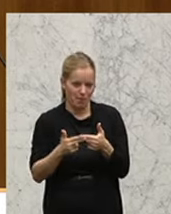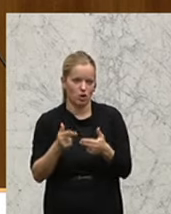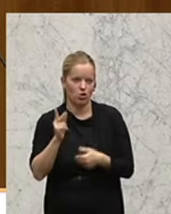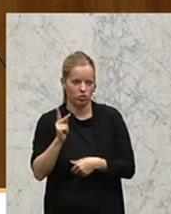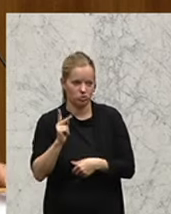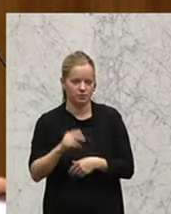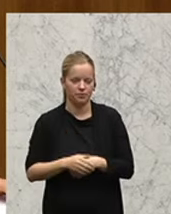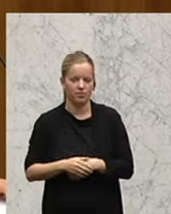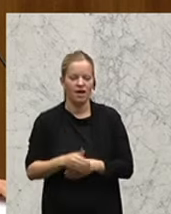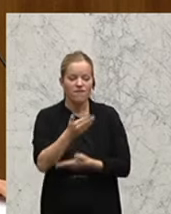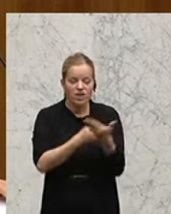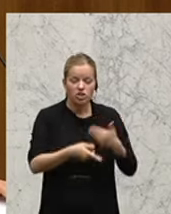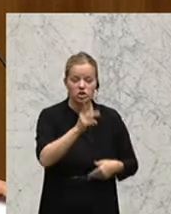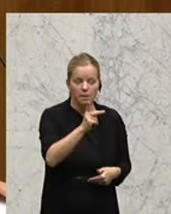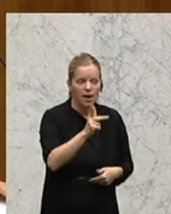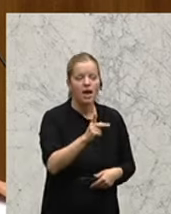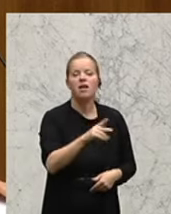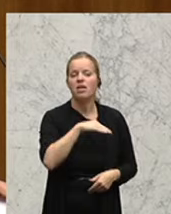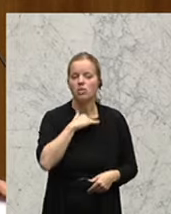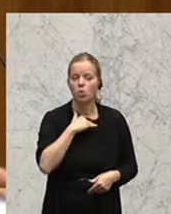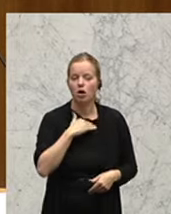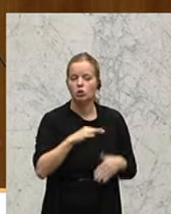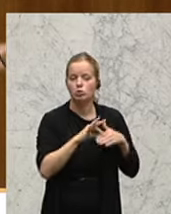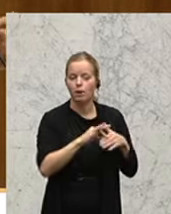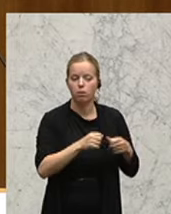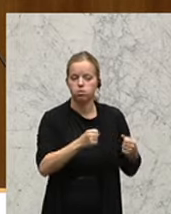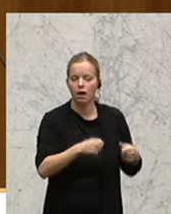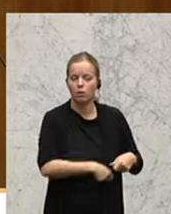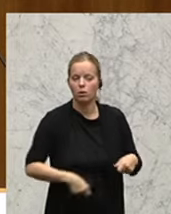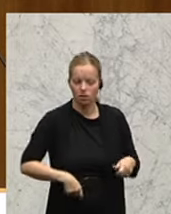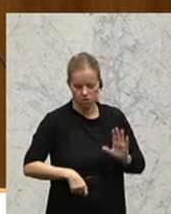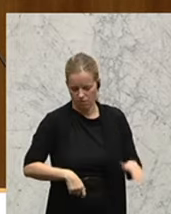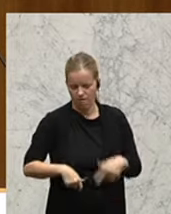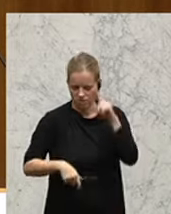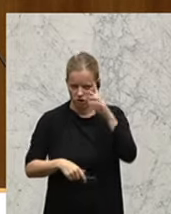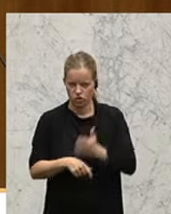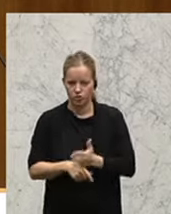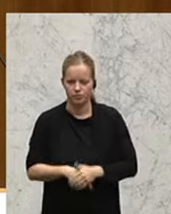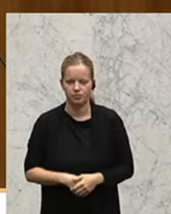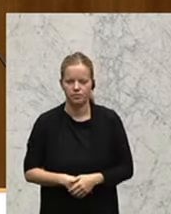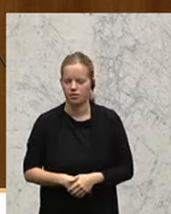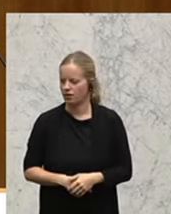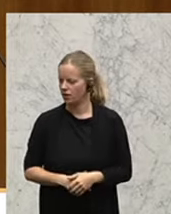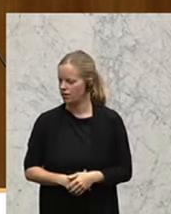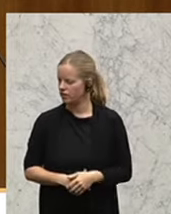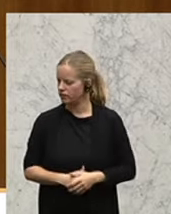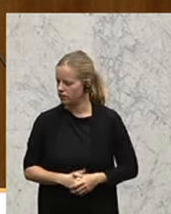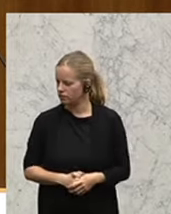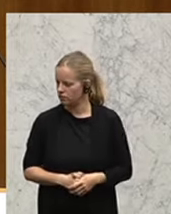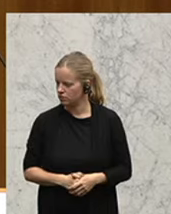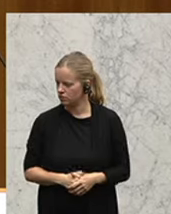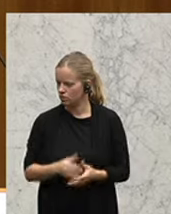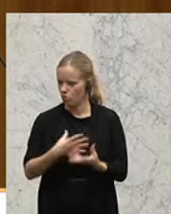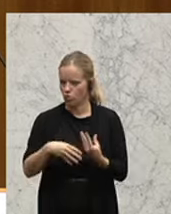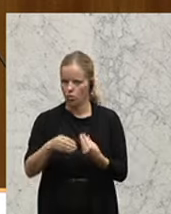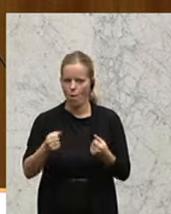auch. Nächster Punkt, die Unfallversicherungsbeiträge. Jetzt werden Sie gleich sagen, ja, die haben wir eh gesenkt um 0,1%. Aber